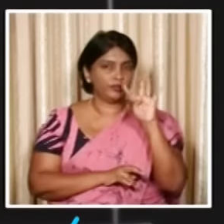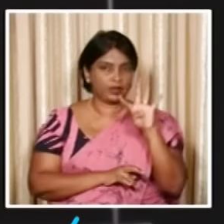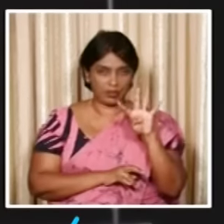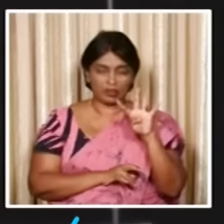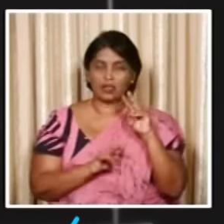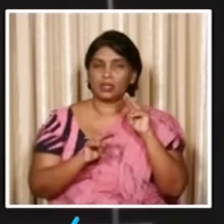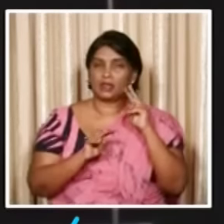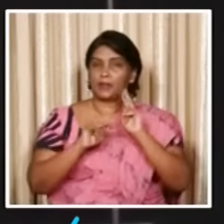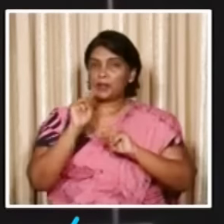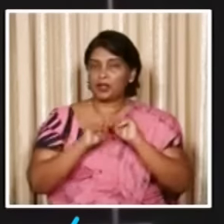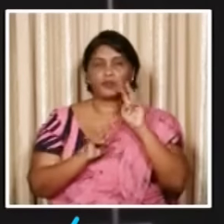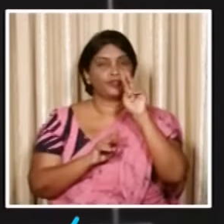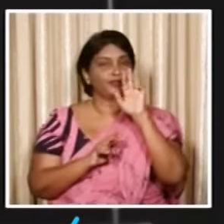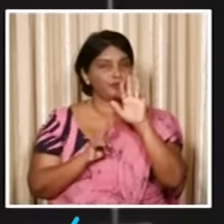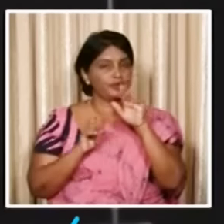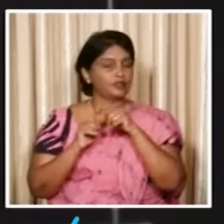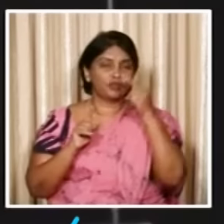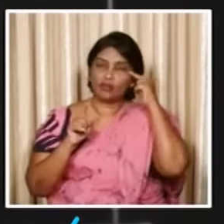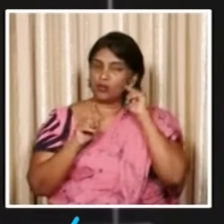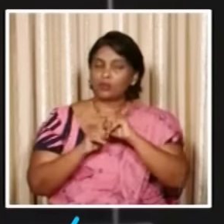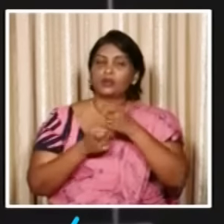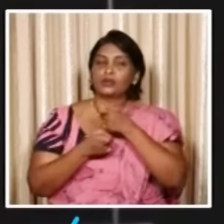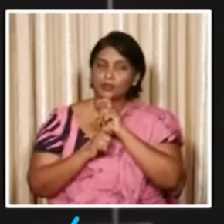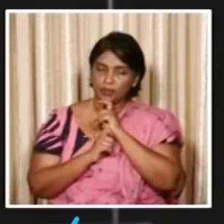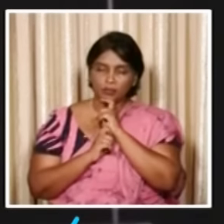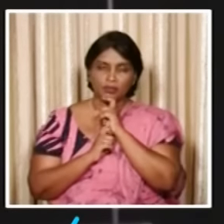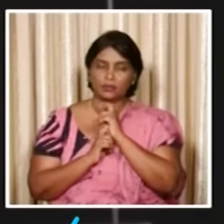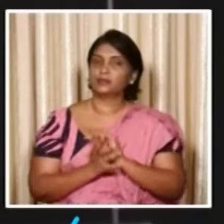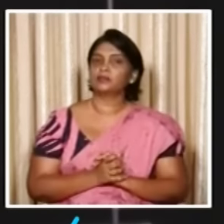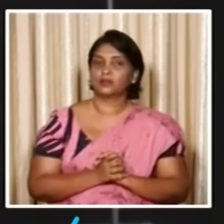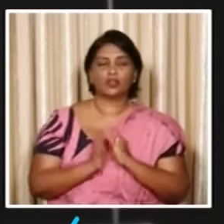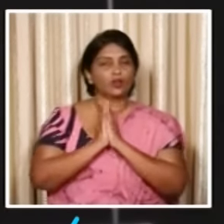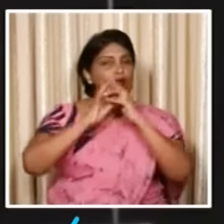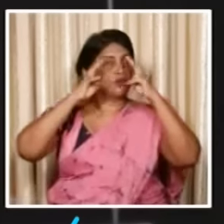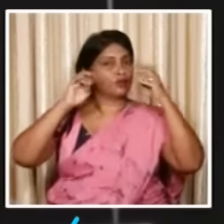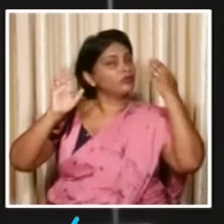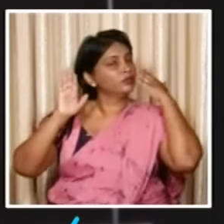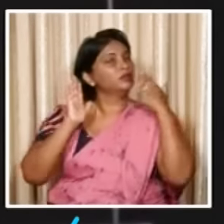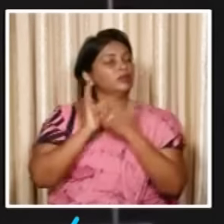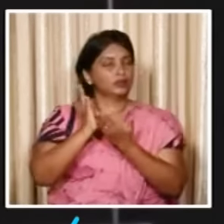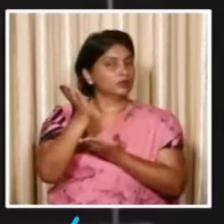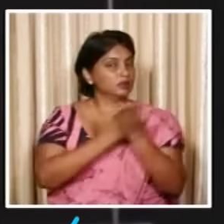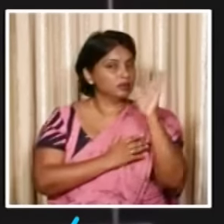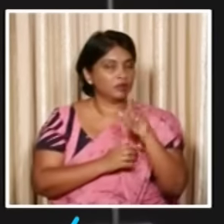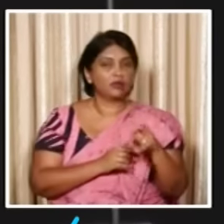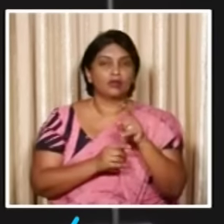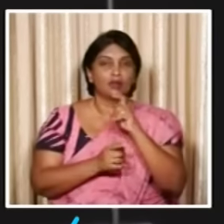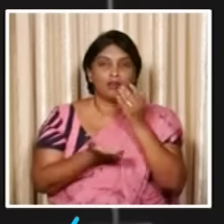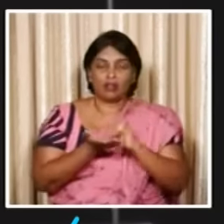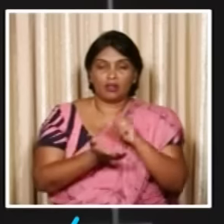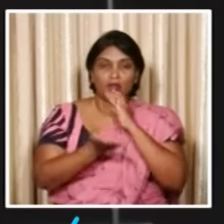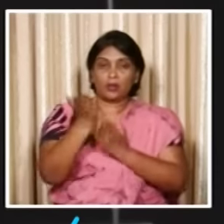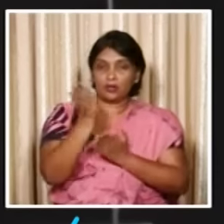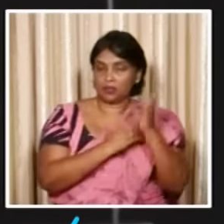2024-2-29 குறித்த வழக்கை முன்னிறுத்தி ஆலய அறங்காவலர் சபையினர் சார்பில் தாக்கல் செய்யப்பட்ட நகர்த்தல் பத்திரம் மூலம் சிவராத்திரி தினத்தன்று